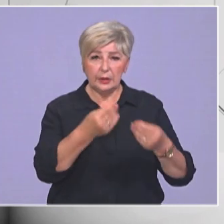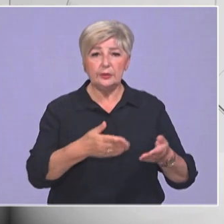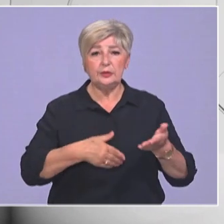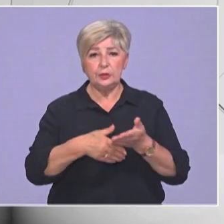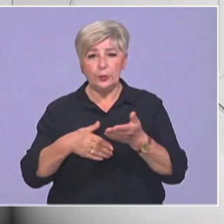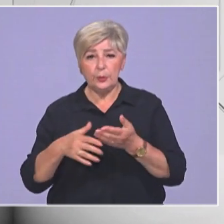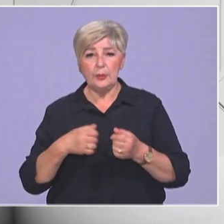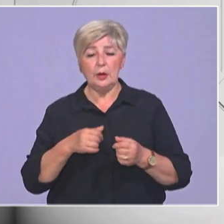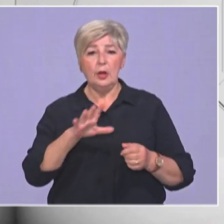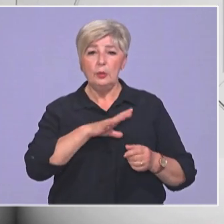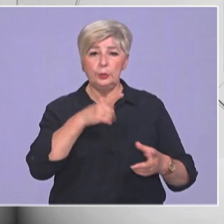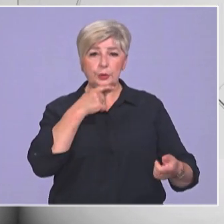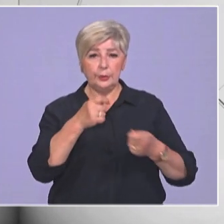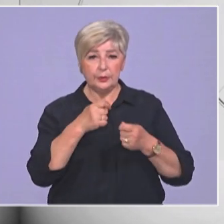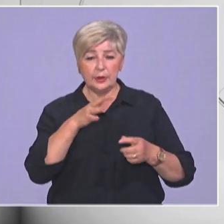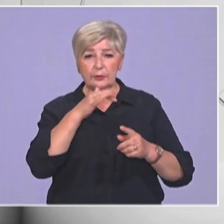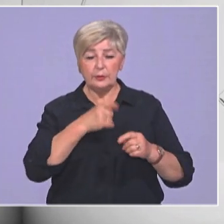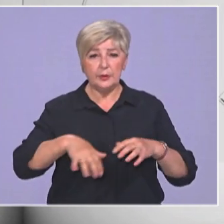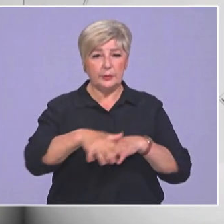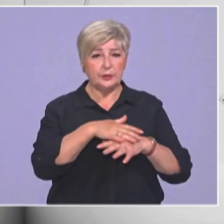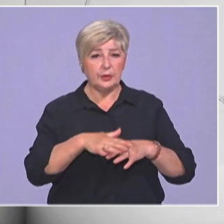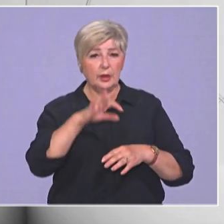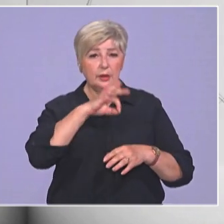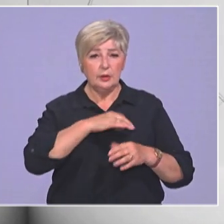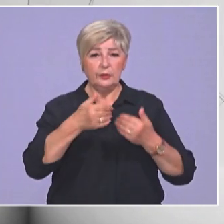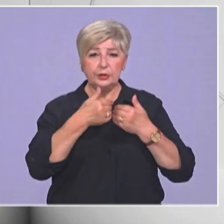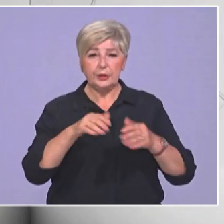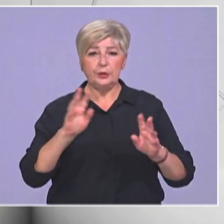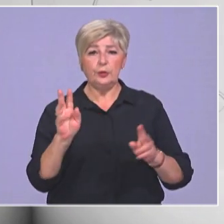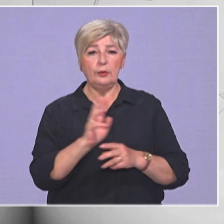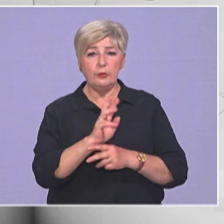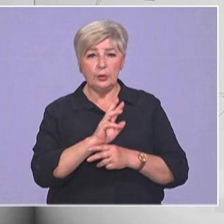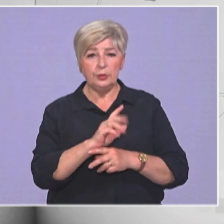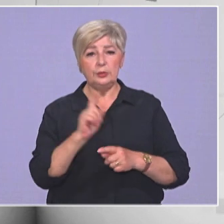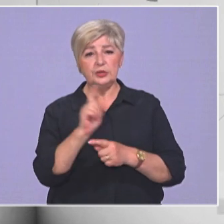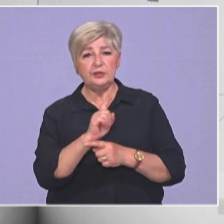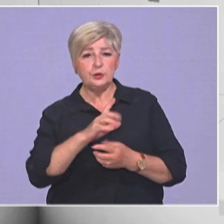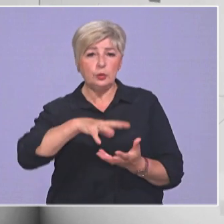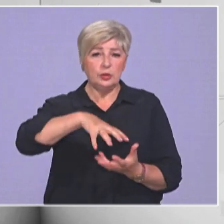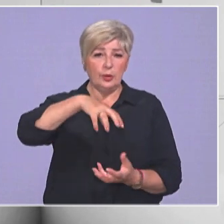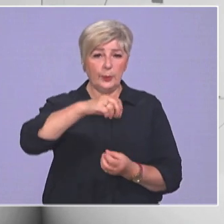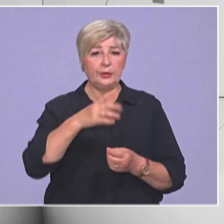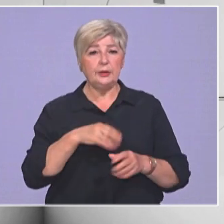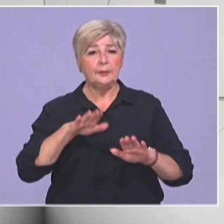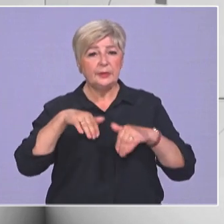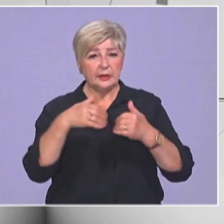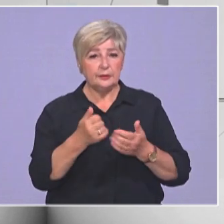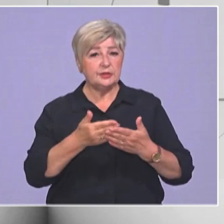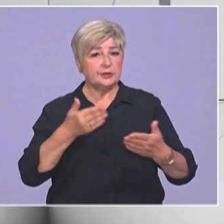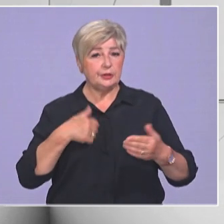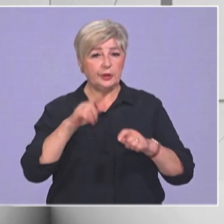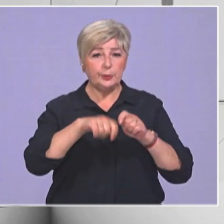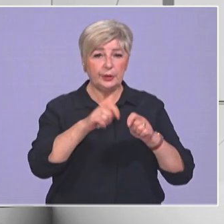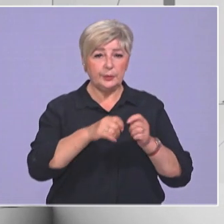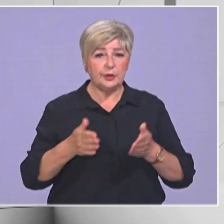Зокрема, бути обережними під час масового використання відкритого вогню, свічок та лампадок. Рекомендували заздалегідь